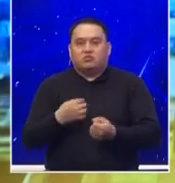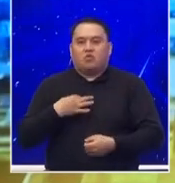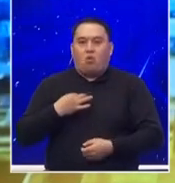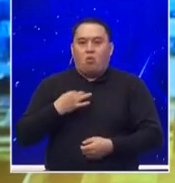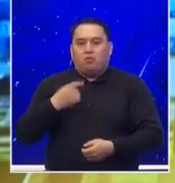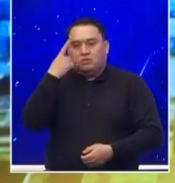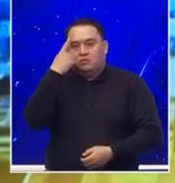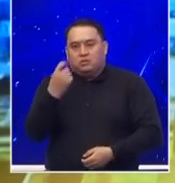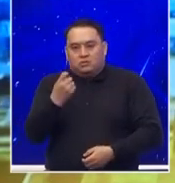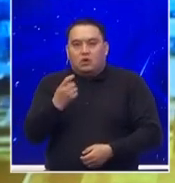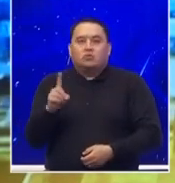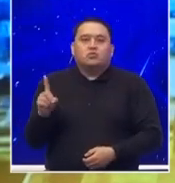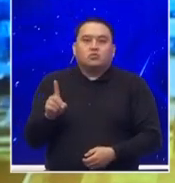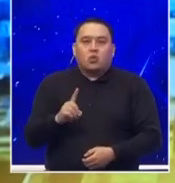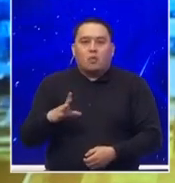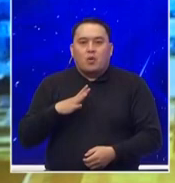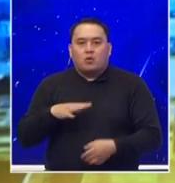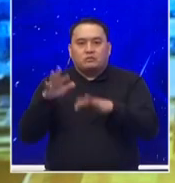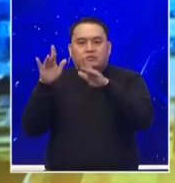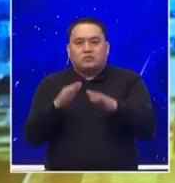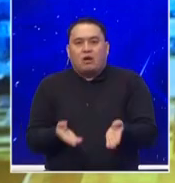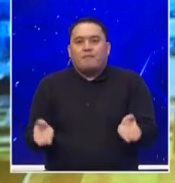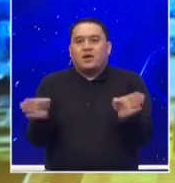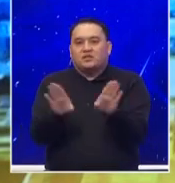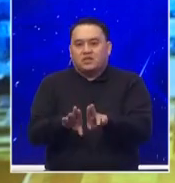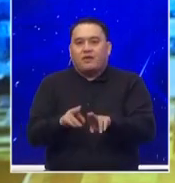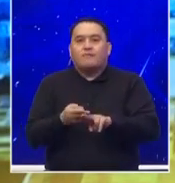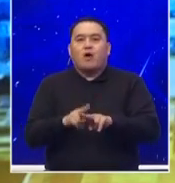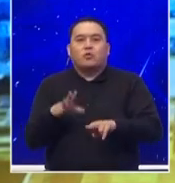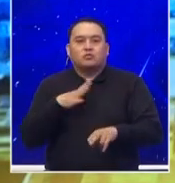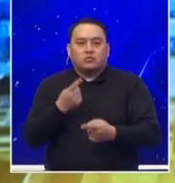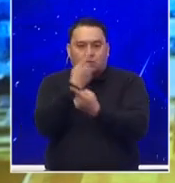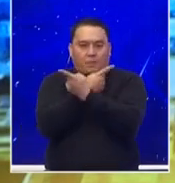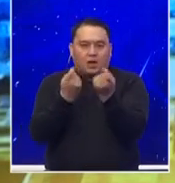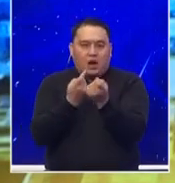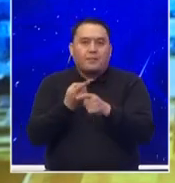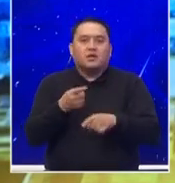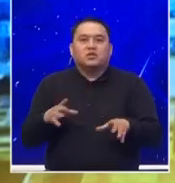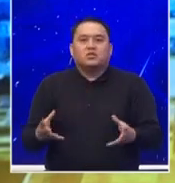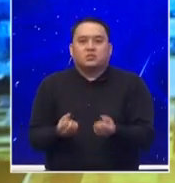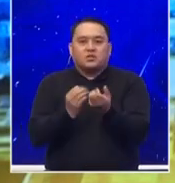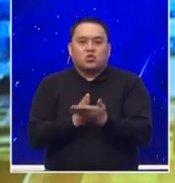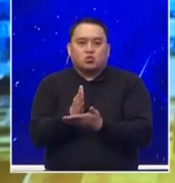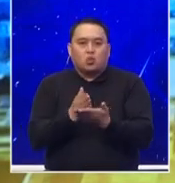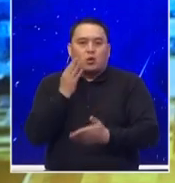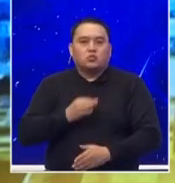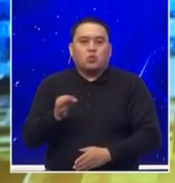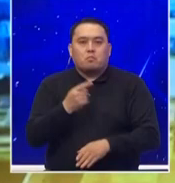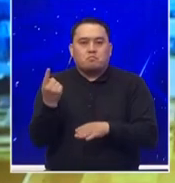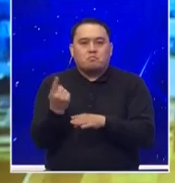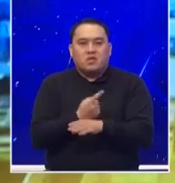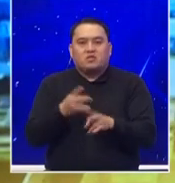на СМС-рассылку, и в итоге оказались в снежном плену. Об этом сообщили в департаменте по ЧС Алматинской